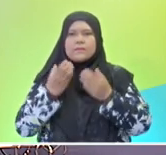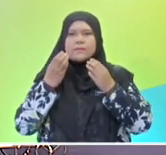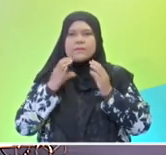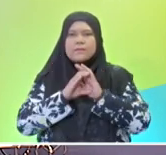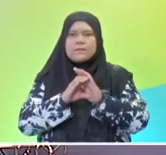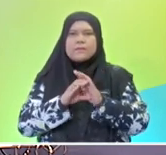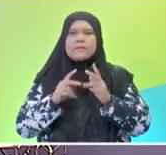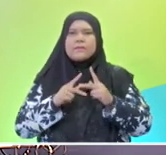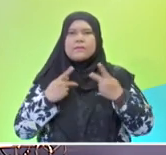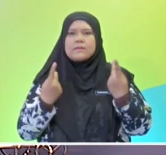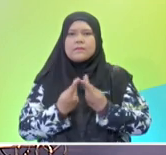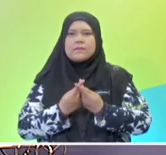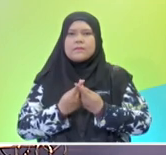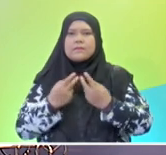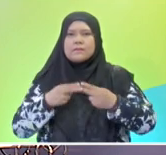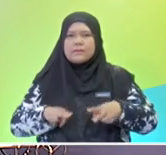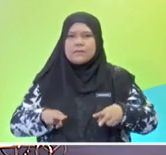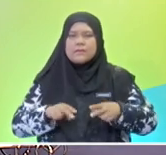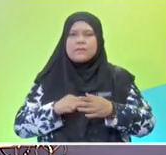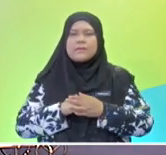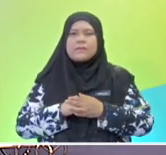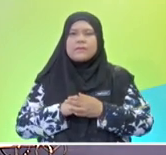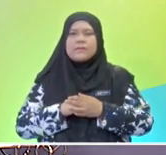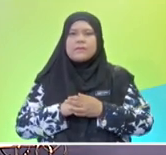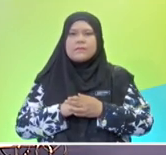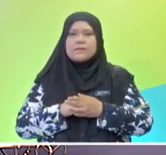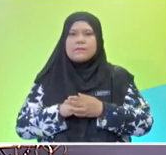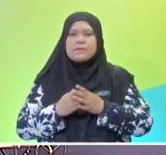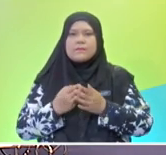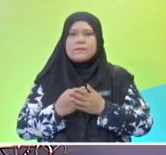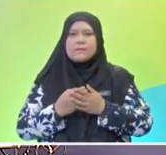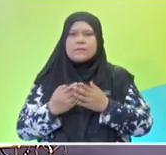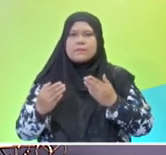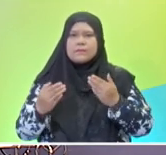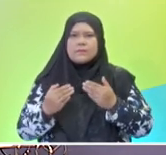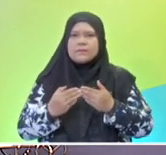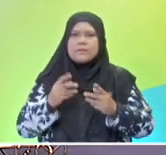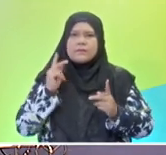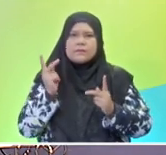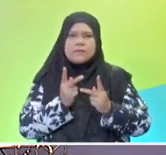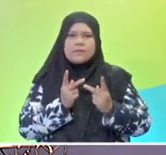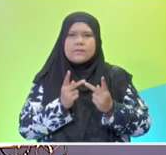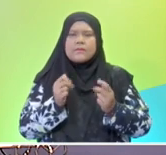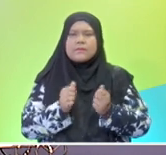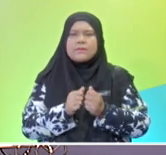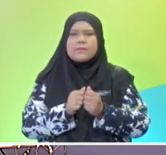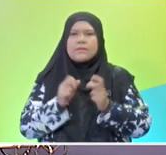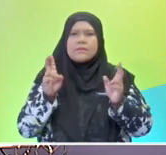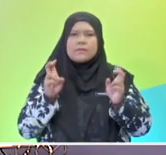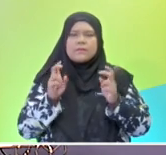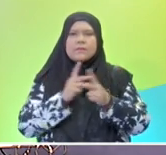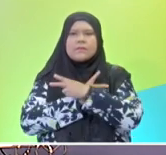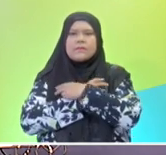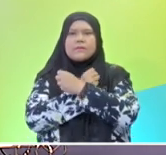keluarga harmoni. Menarik ke cikgu? Dia relevan dan berkaitan dengan topik kita, kasih